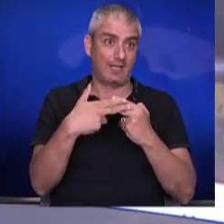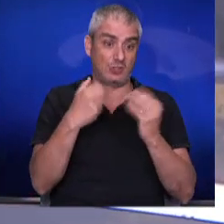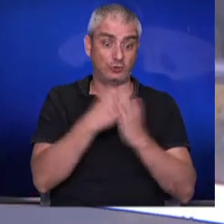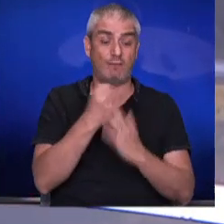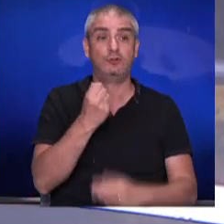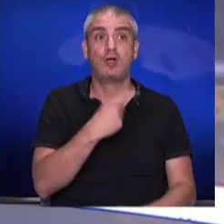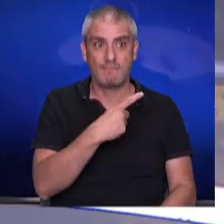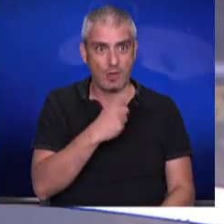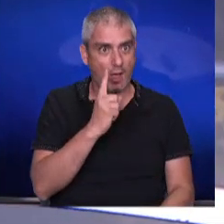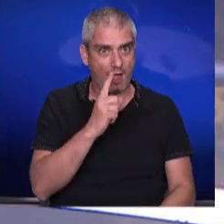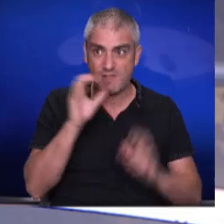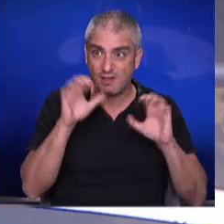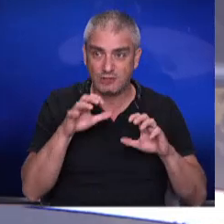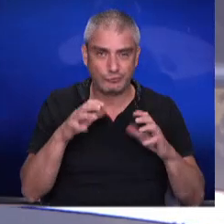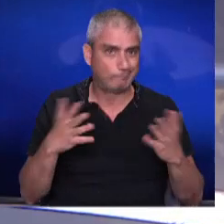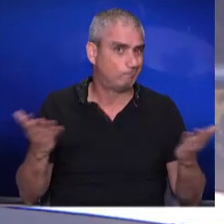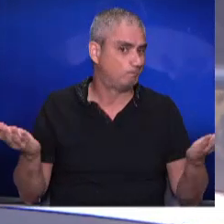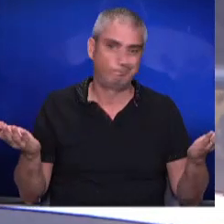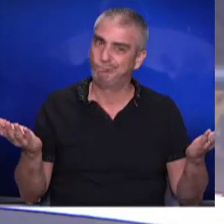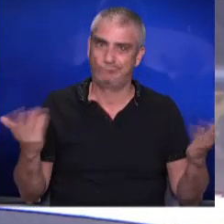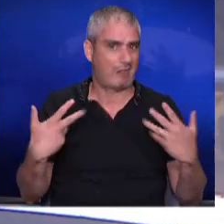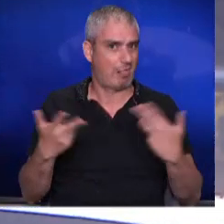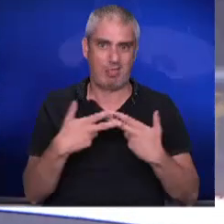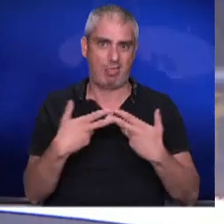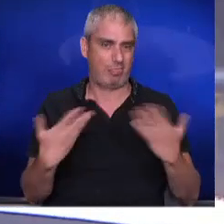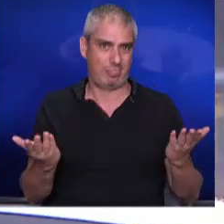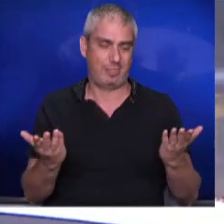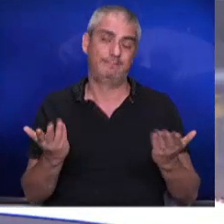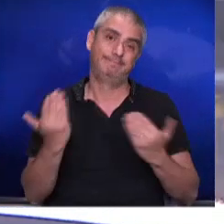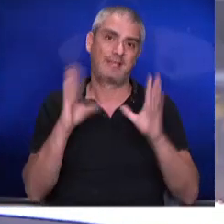סוף השבוע, אבל גשם אנחנו ממש לא רואים באופק. עד כאן, וערב טוב.